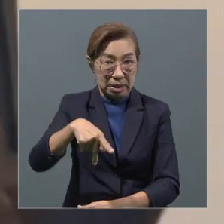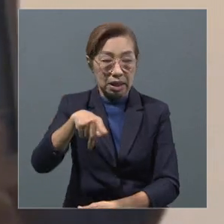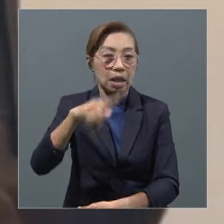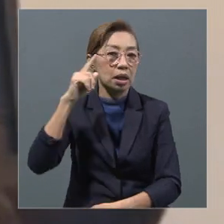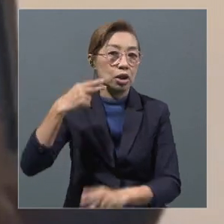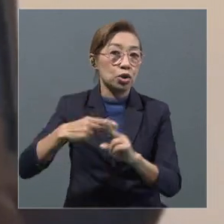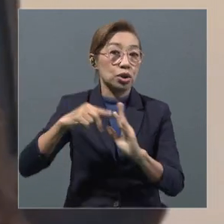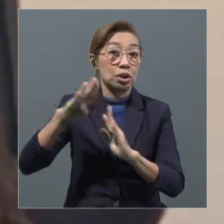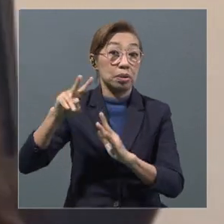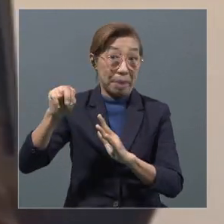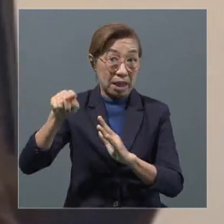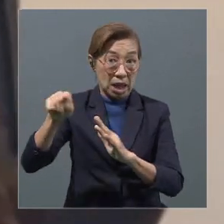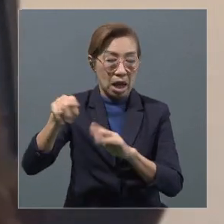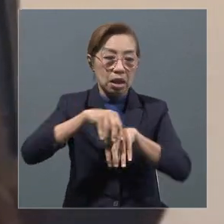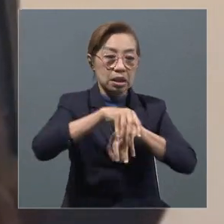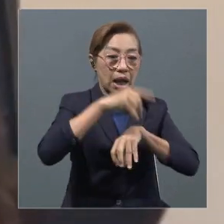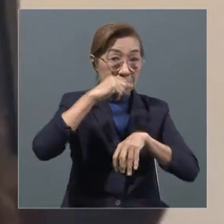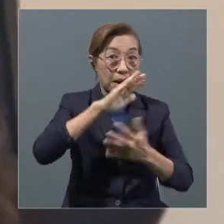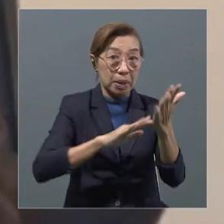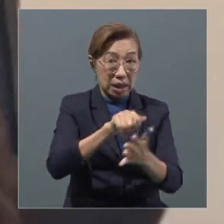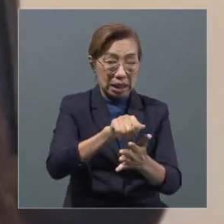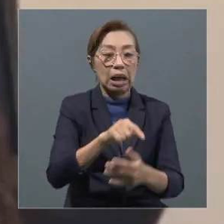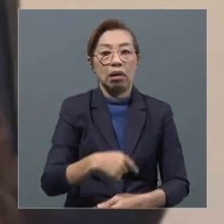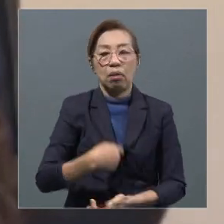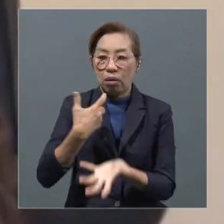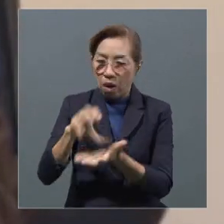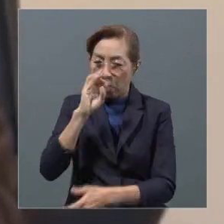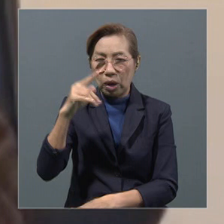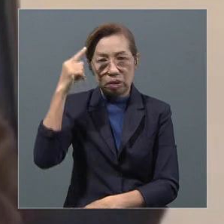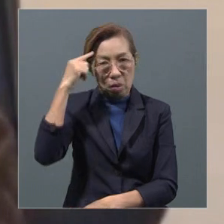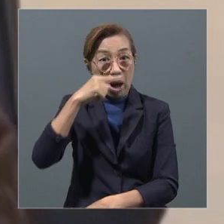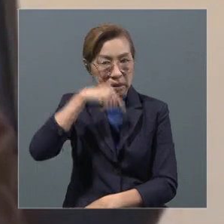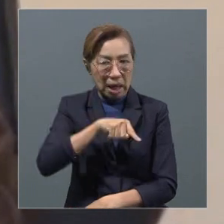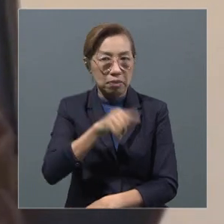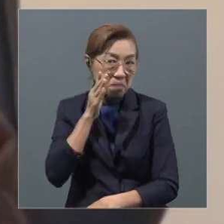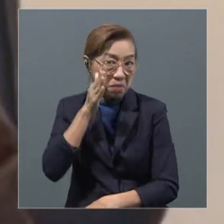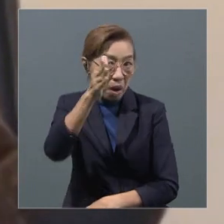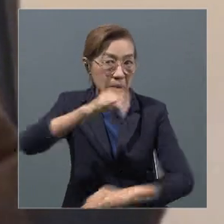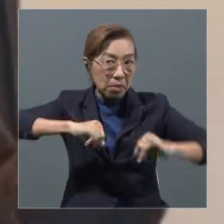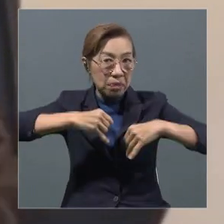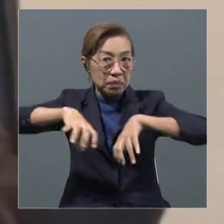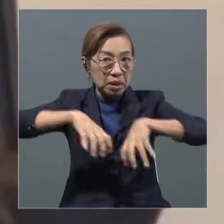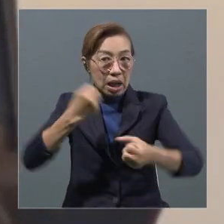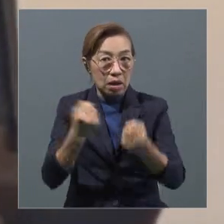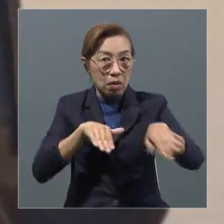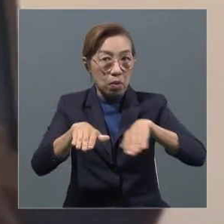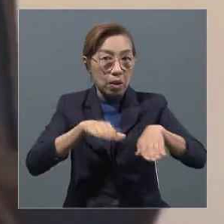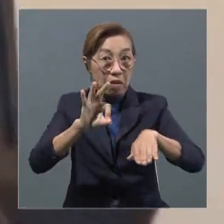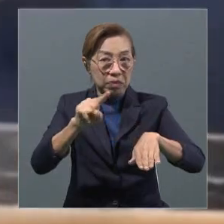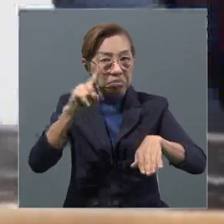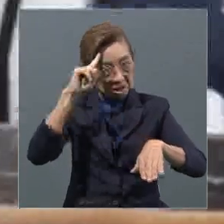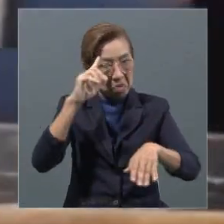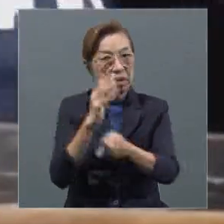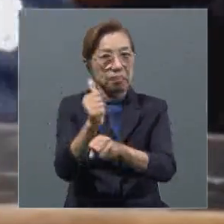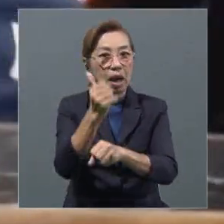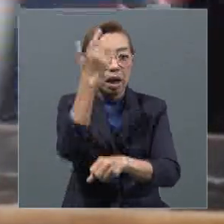ขาประเทศไทยก็พูดถึงมุมมองอ่ะความเป็นไปได้ที่ไทยจะเป็นเจ้าภาพจัดฟอร์มูล่าวันถือว่าเป็นการยกระดับสู่